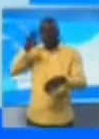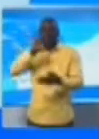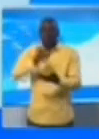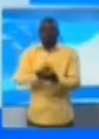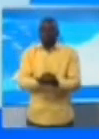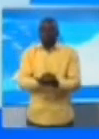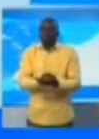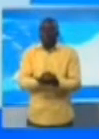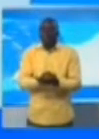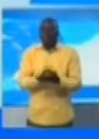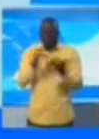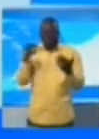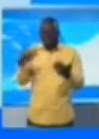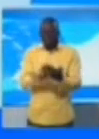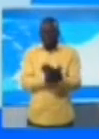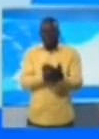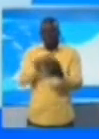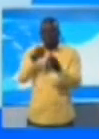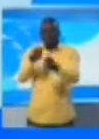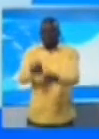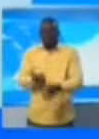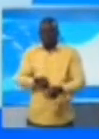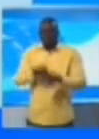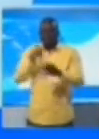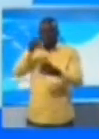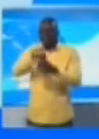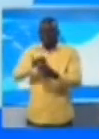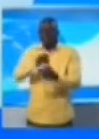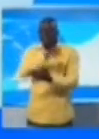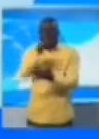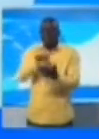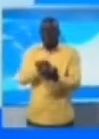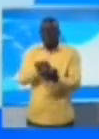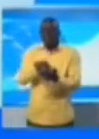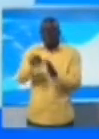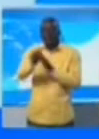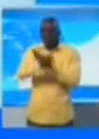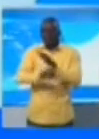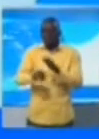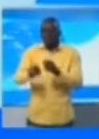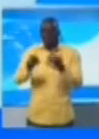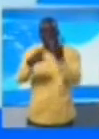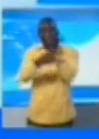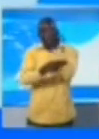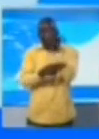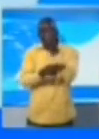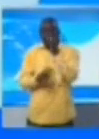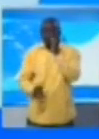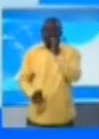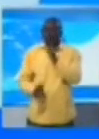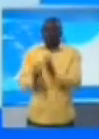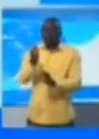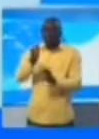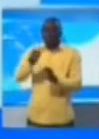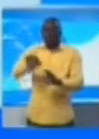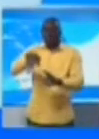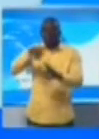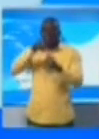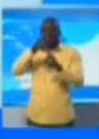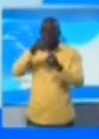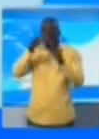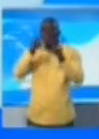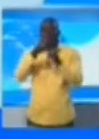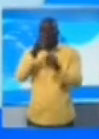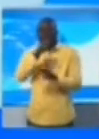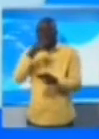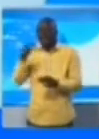À présent, prenons les nouvelles de la campagne agricole dans le centre-sud de la région qui fait partie des plus privilégiés au Burkina